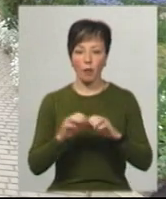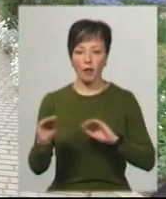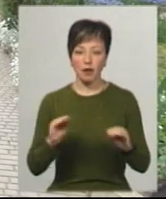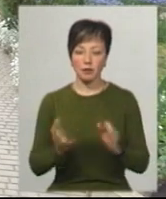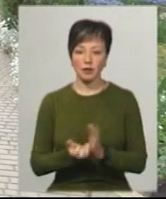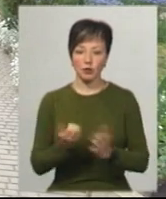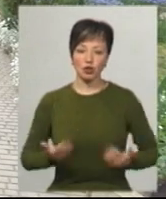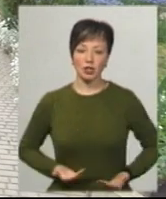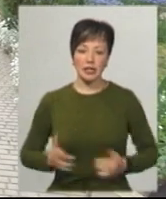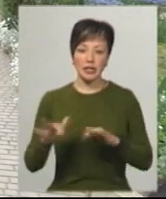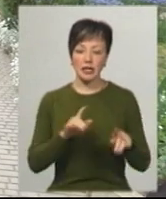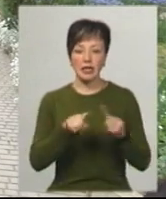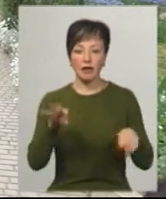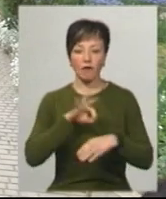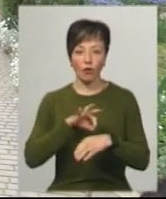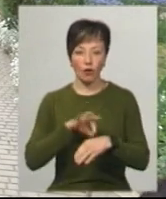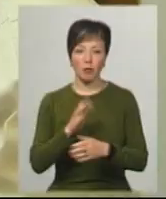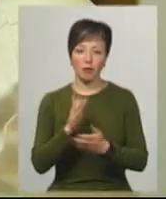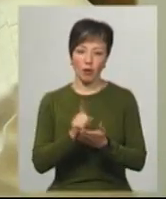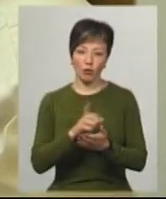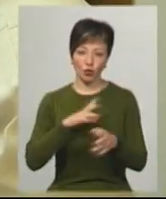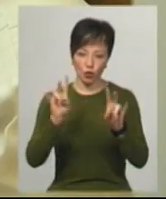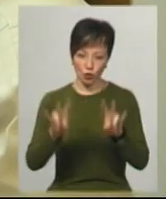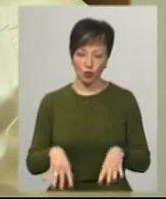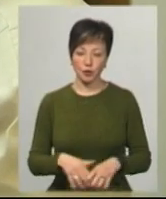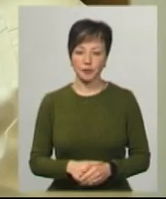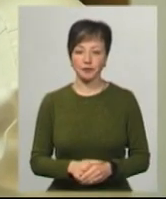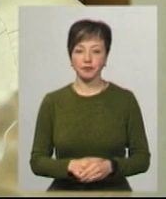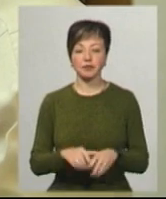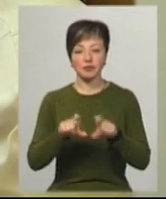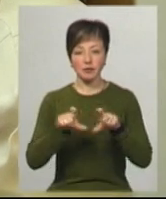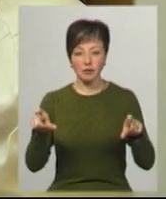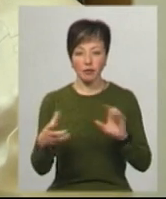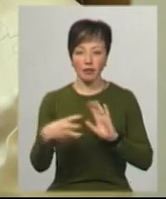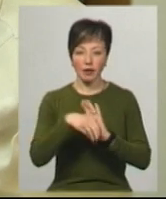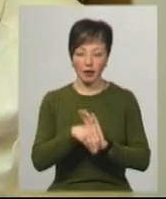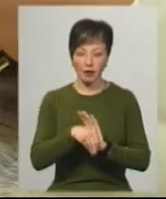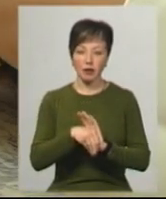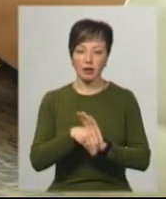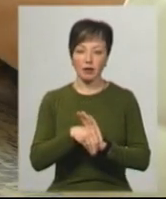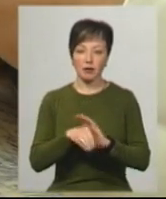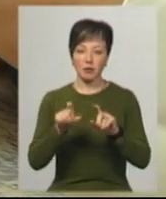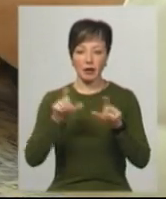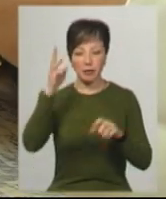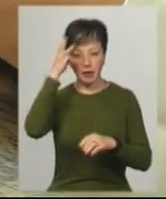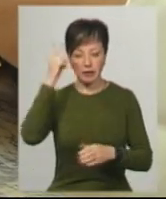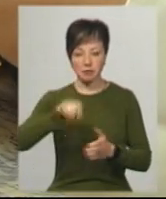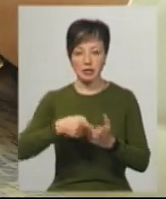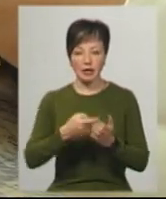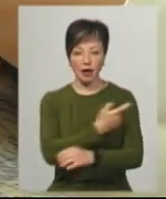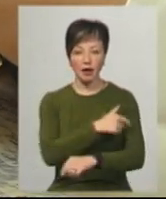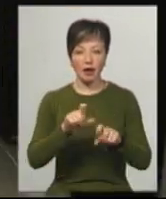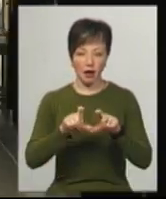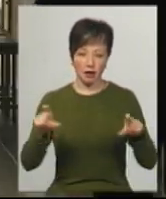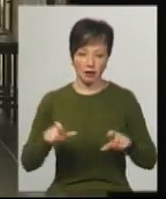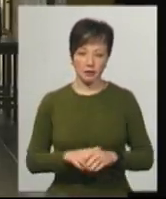підтримки життєдіяльності тих хворих, які мають бути тут. Наразі заклад вже приєднали до комунального підприємства «Хмельницька міська лікарня»,